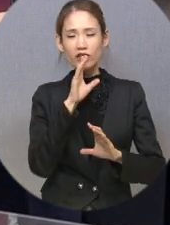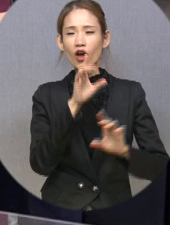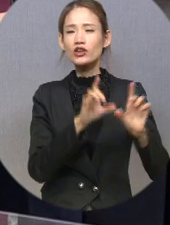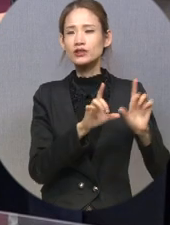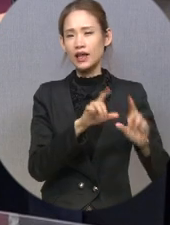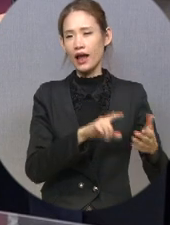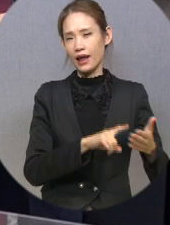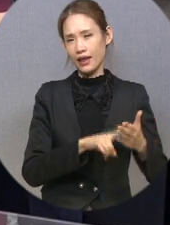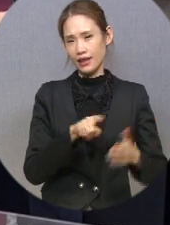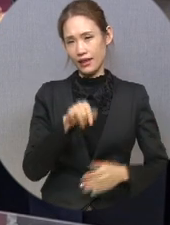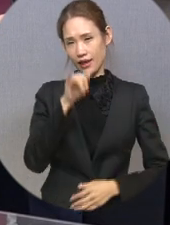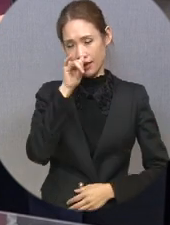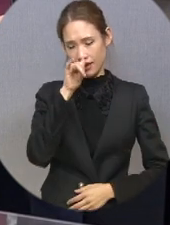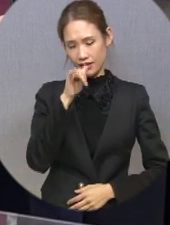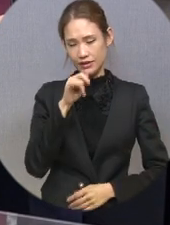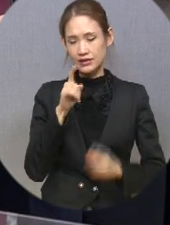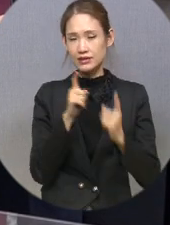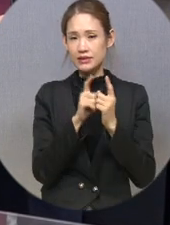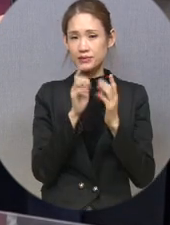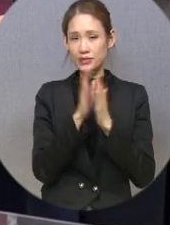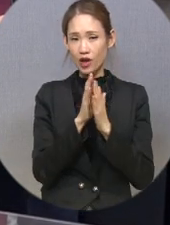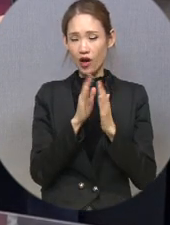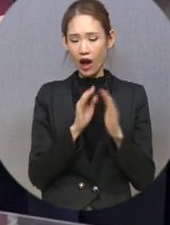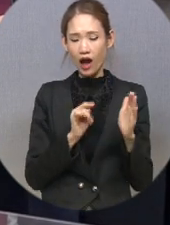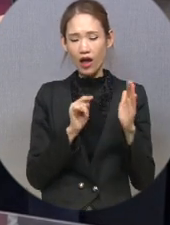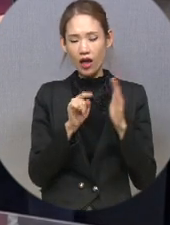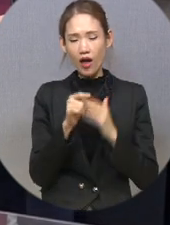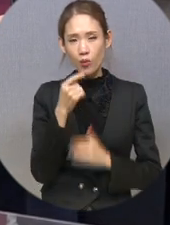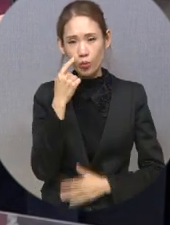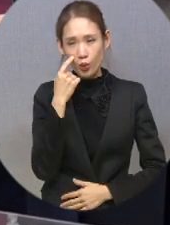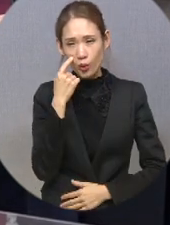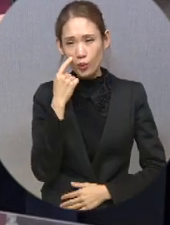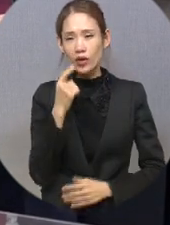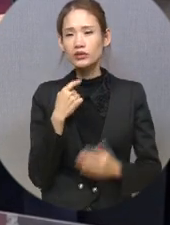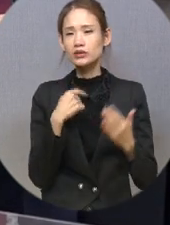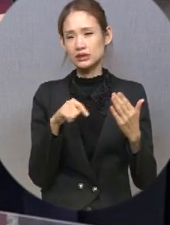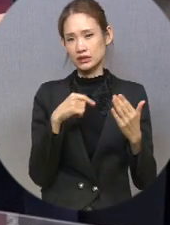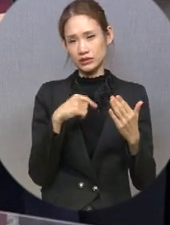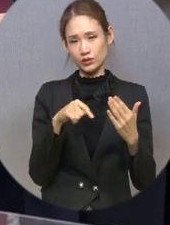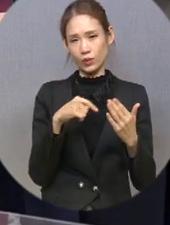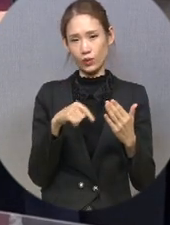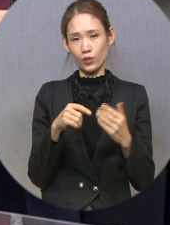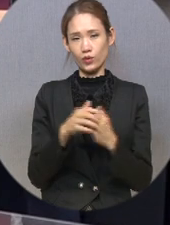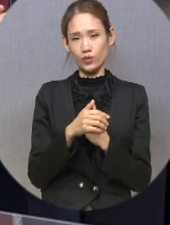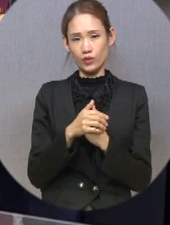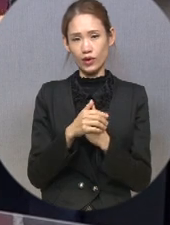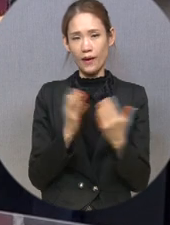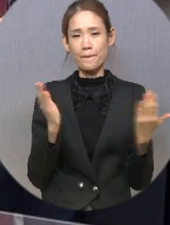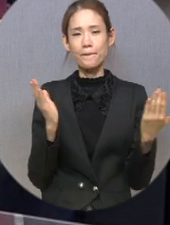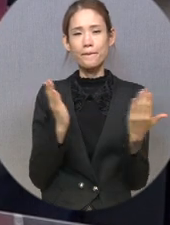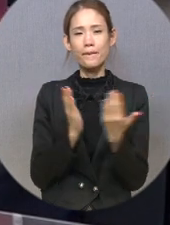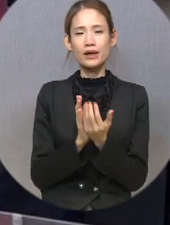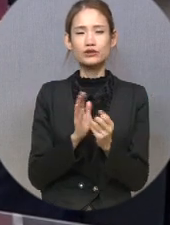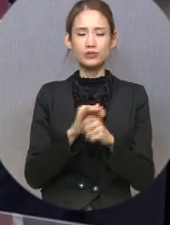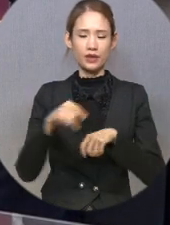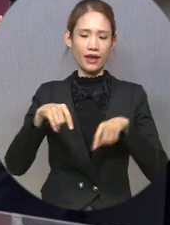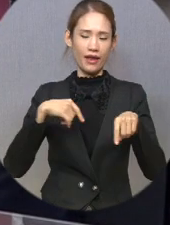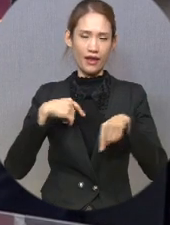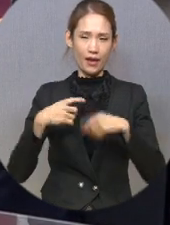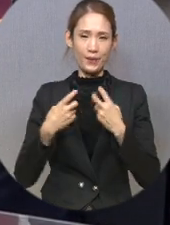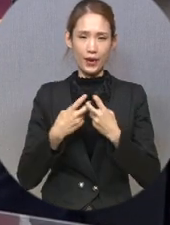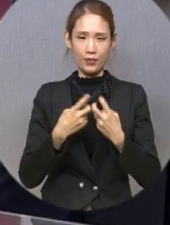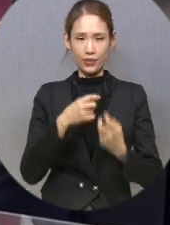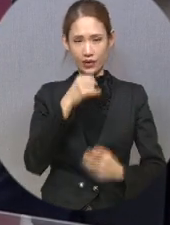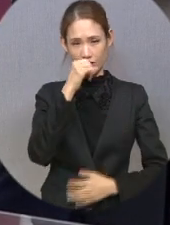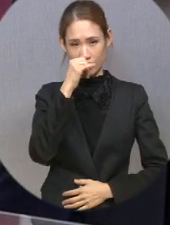가보면 그 아이 집에 가보면 그 아이들을 어떻게 지도할 것인가에 대한 맞춤형 지도 대책이 나오는 거죠. 그런 의미에서 할 수만